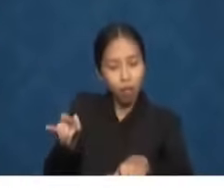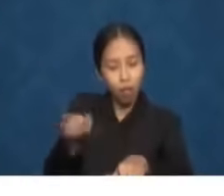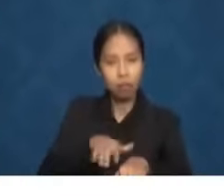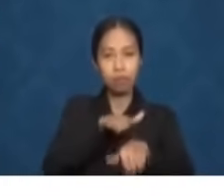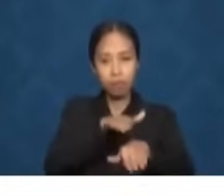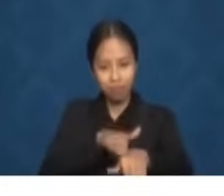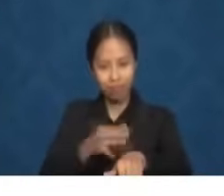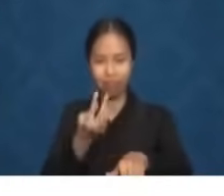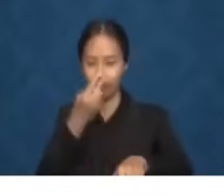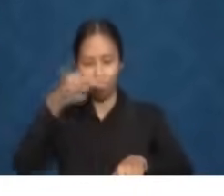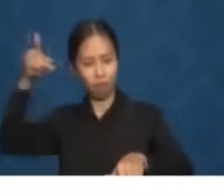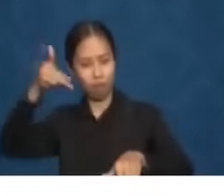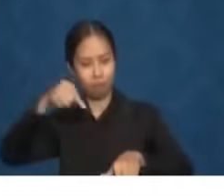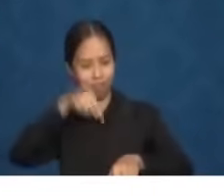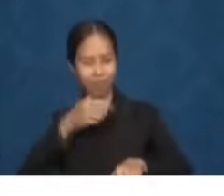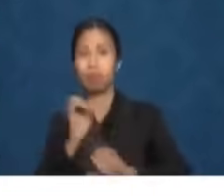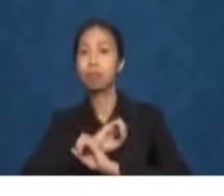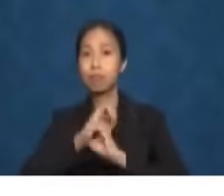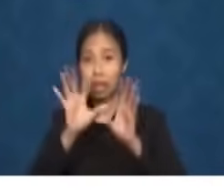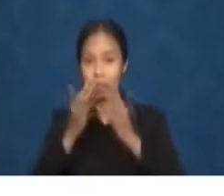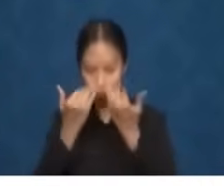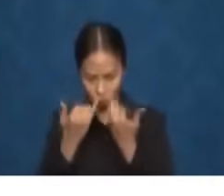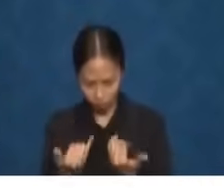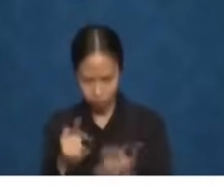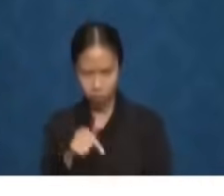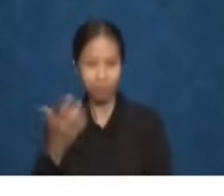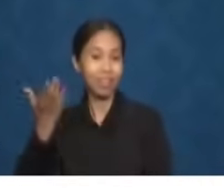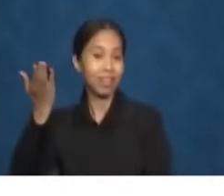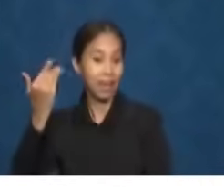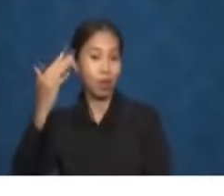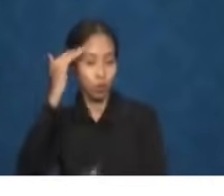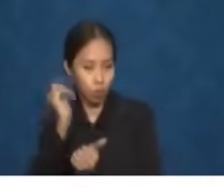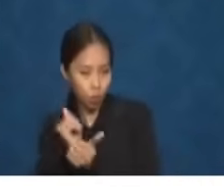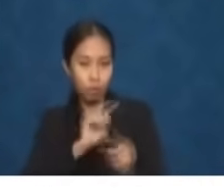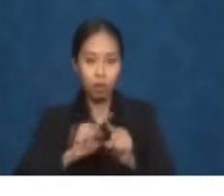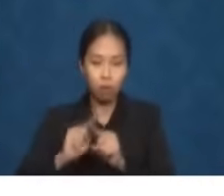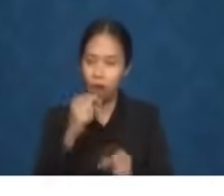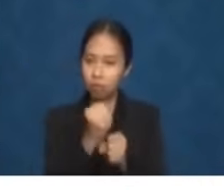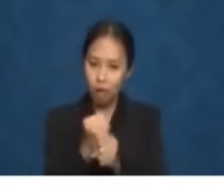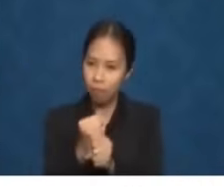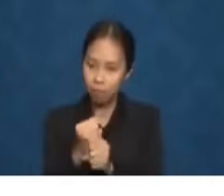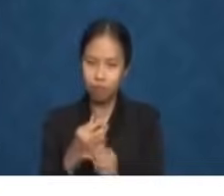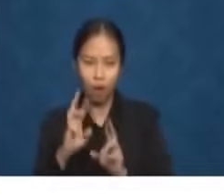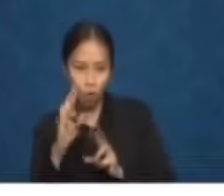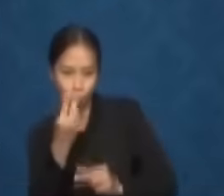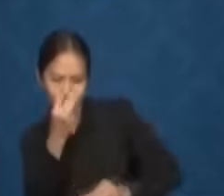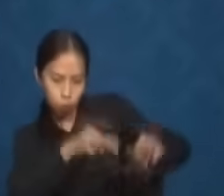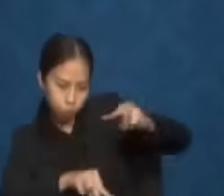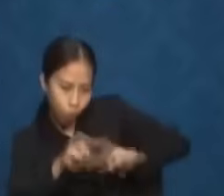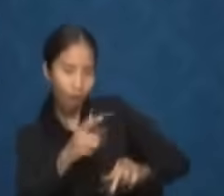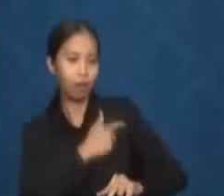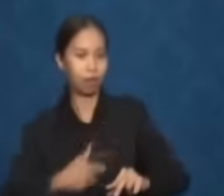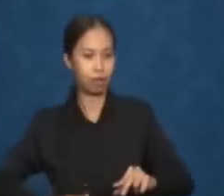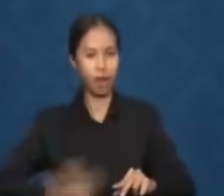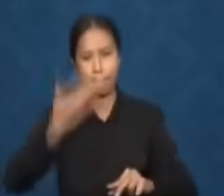เห็นชัดครับว่าการถวายความปลอดภัยในวันนั้นเนี่ยดำเนินการด้วยความระมัดระวังไม่ให้กระทบ